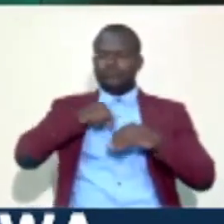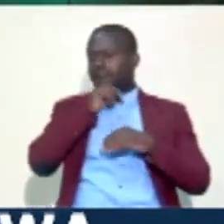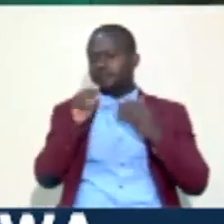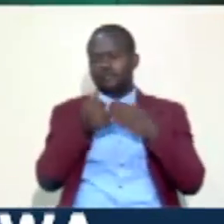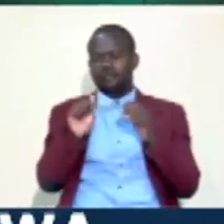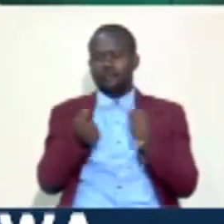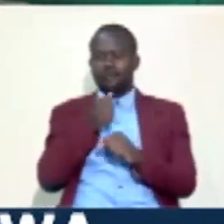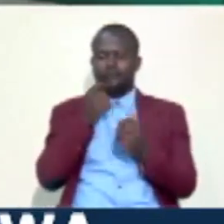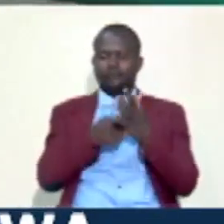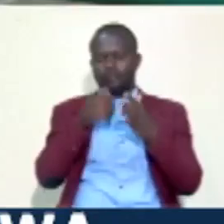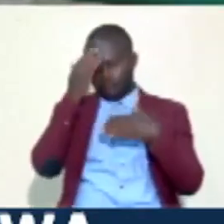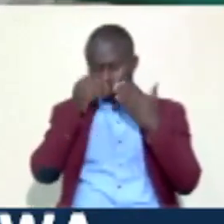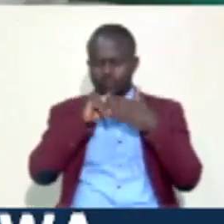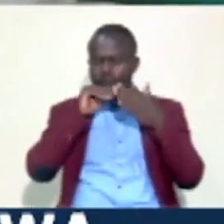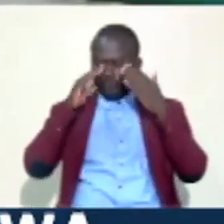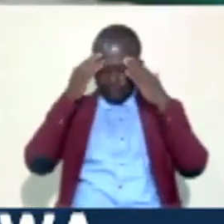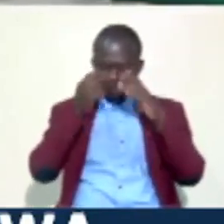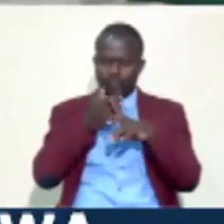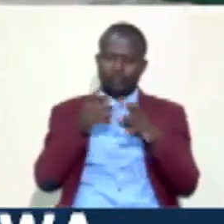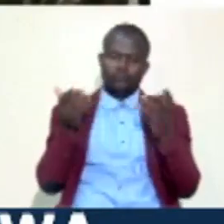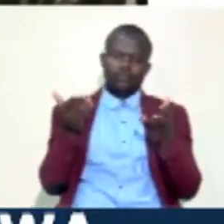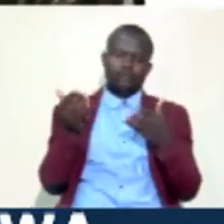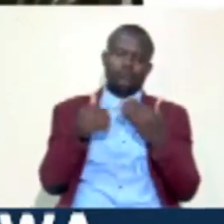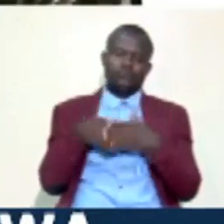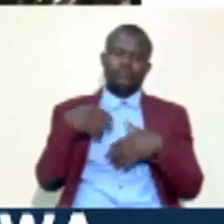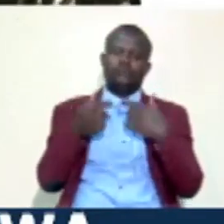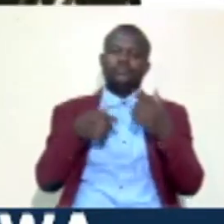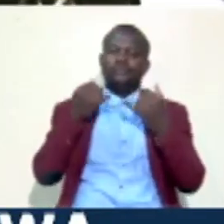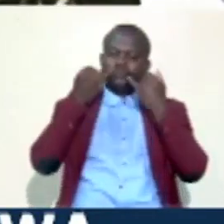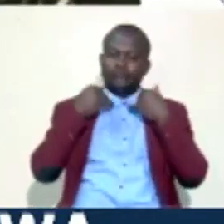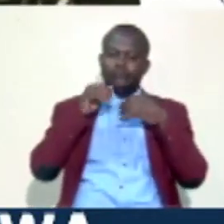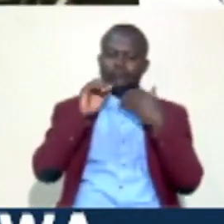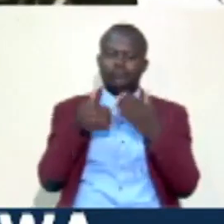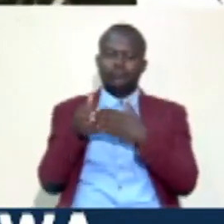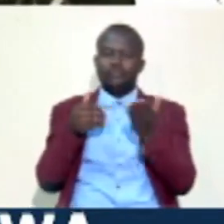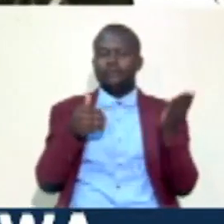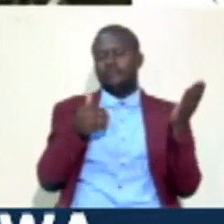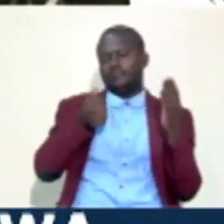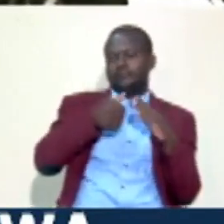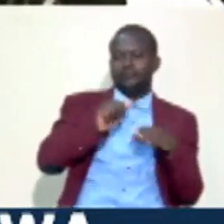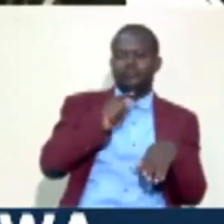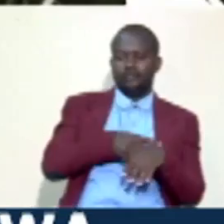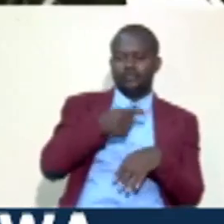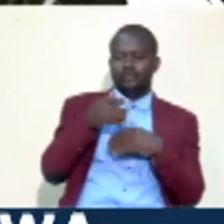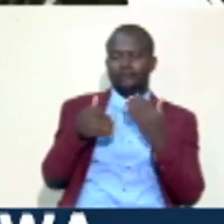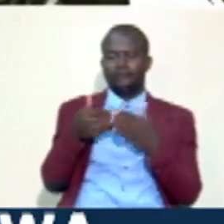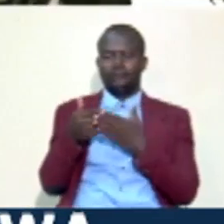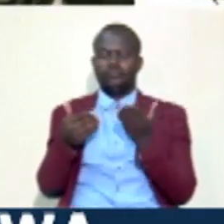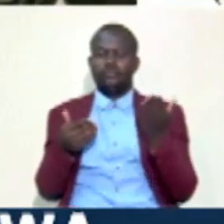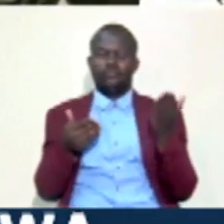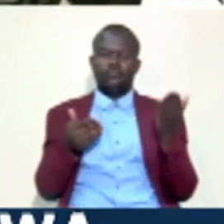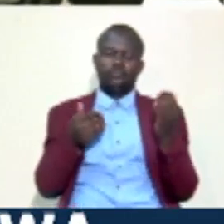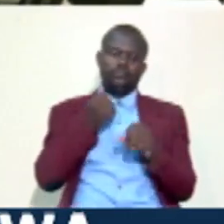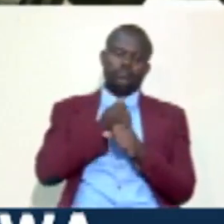kubitwishyuza, kuko ntabwo tuzi iyo bikomoka. Barakomeza bakatubwira ngo ni iby'icyo gihe, niba harabaye n'imikorere